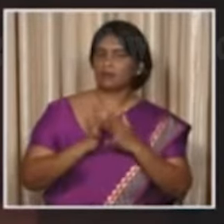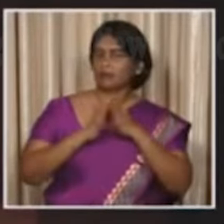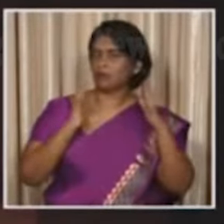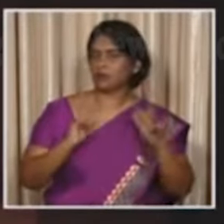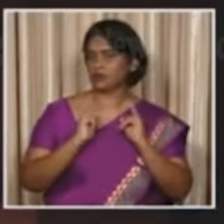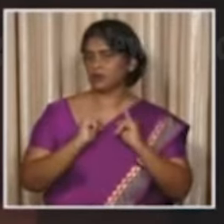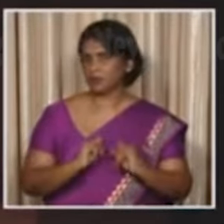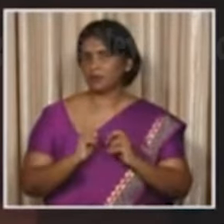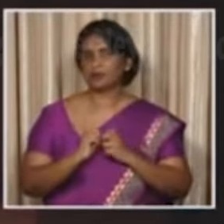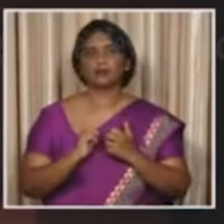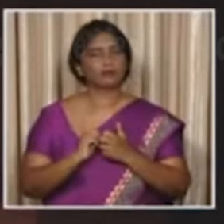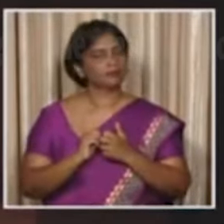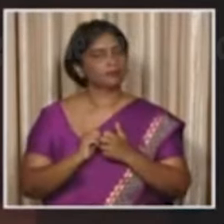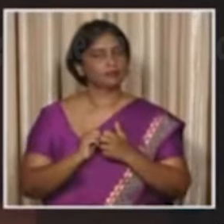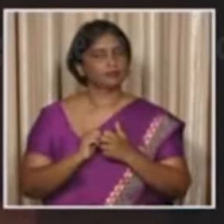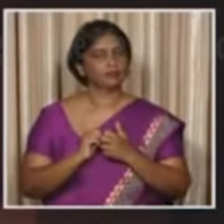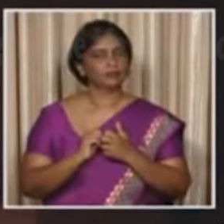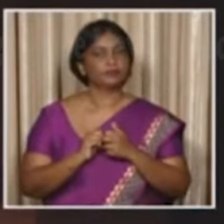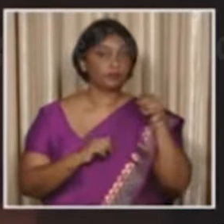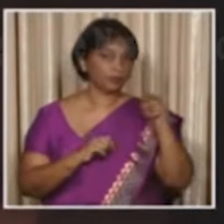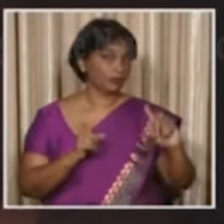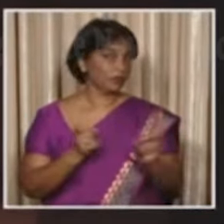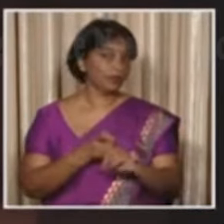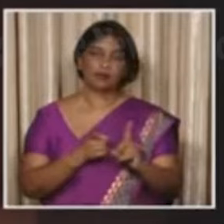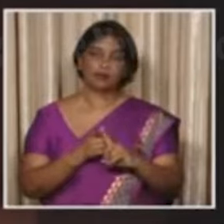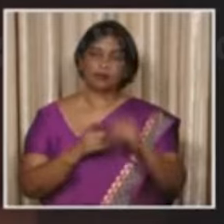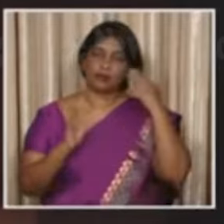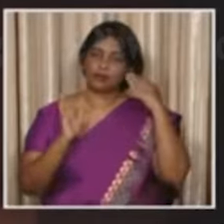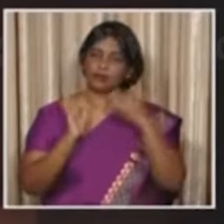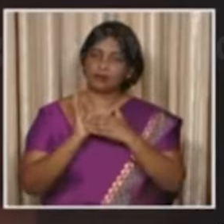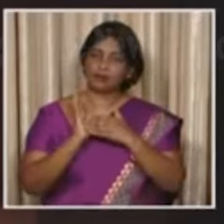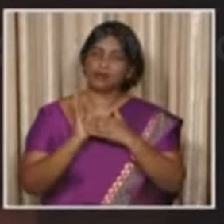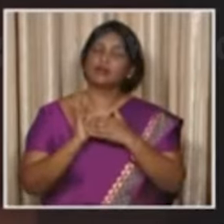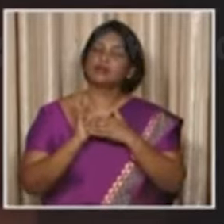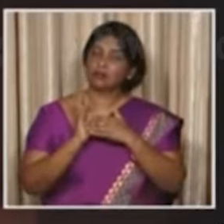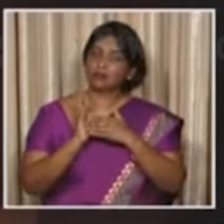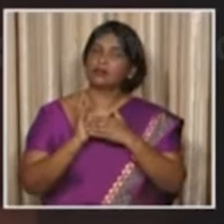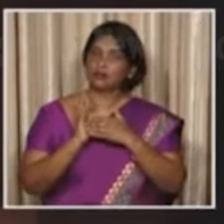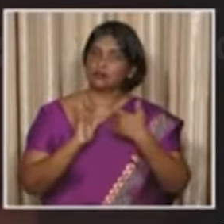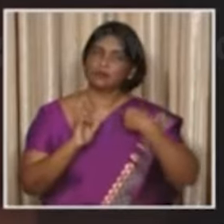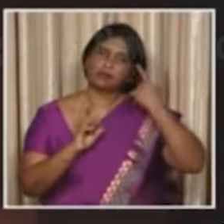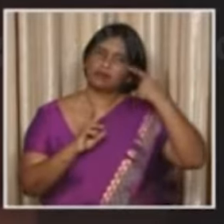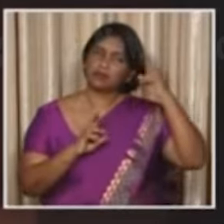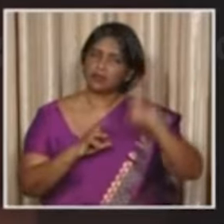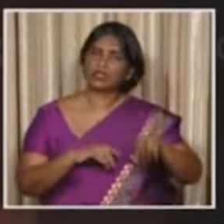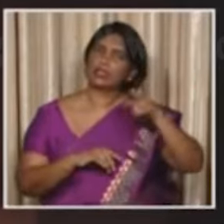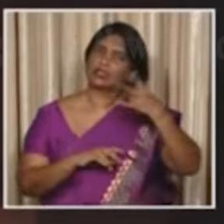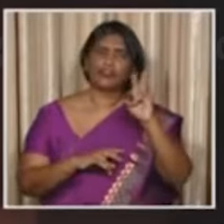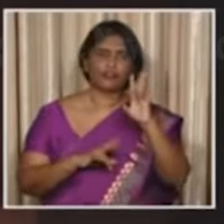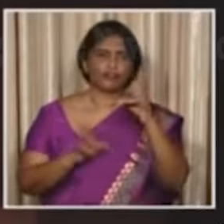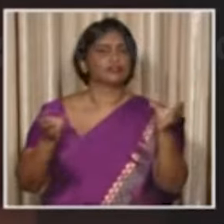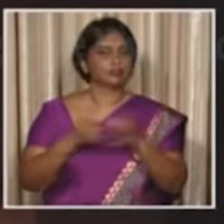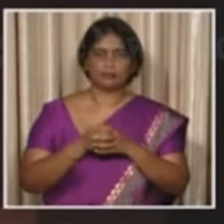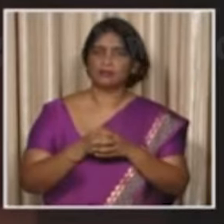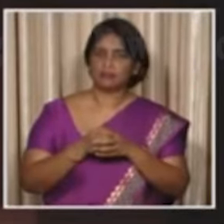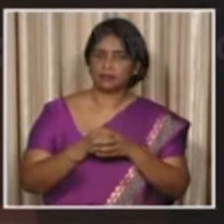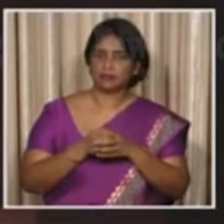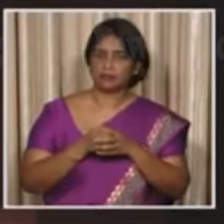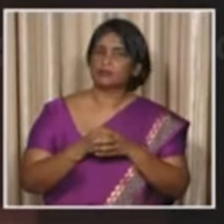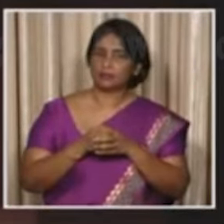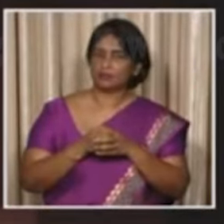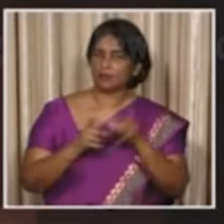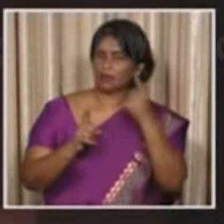දෙයක්. මේ ප්‍රචණ්ඩත්වයට එරෙහිව මම විශ්වාස කරනවා මේ 225 එක තැනක ඉන්නවා.